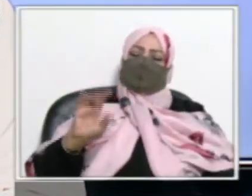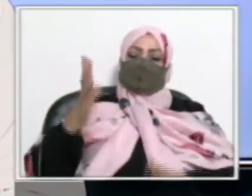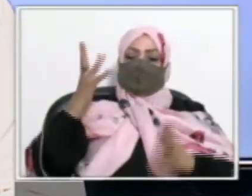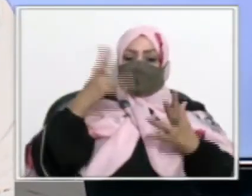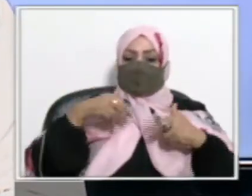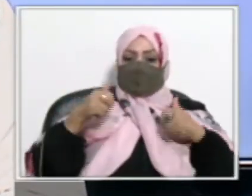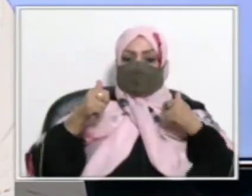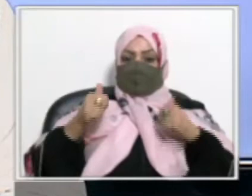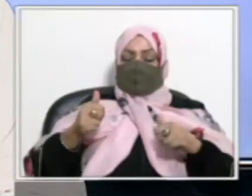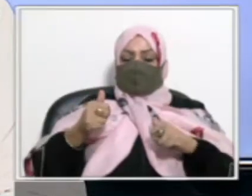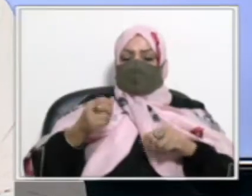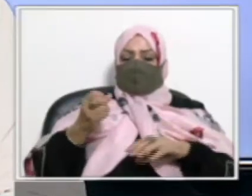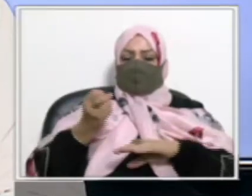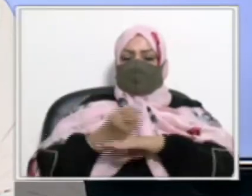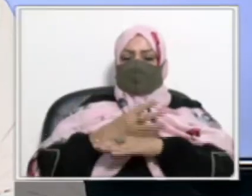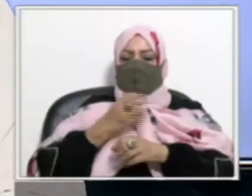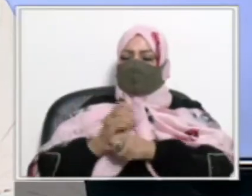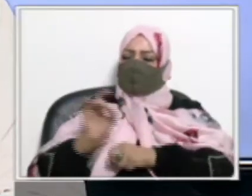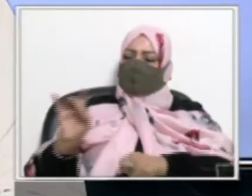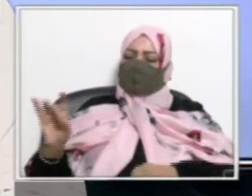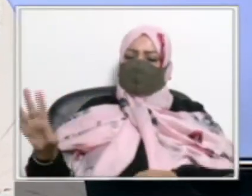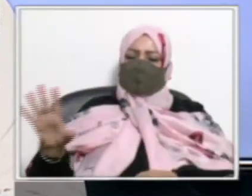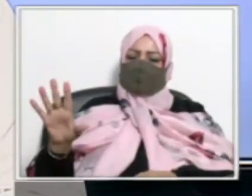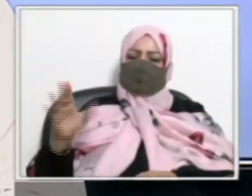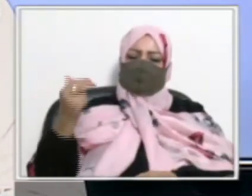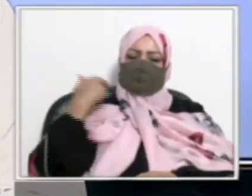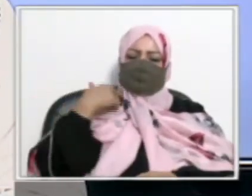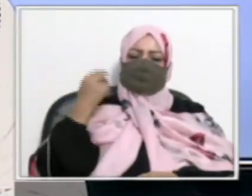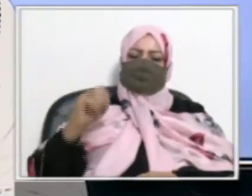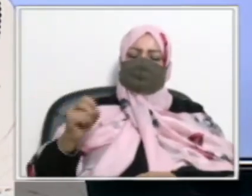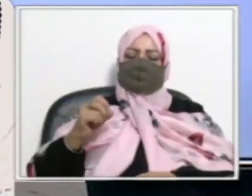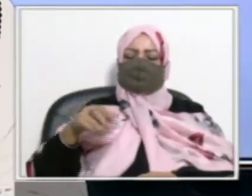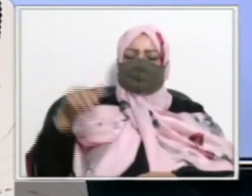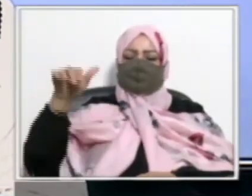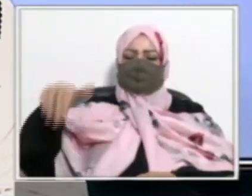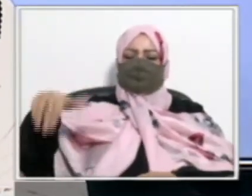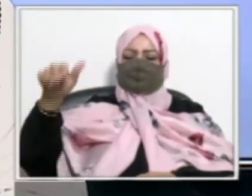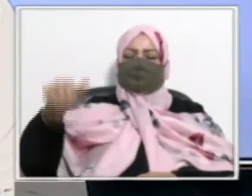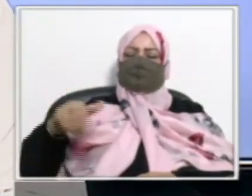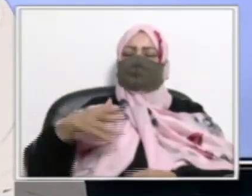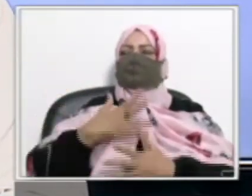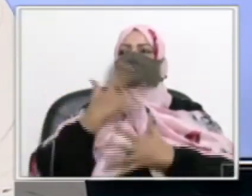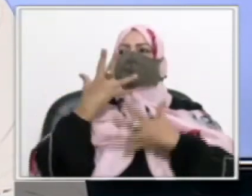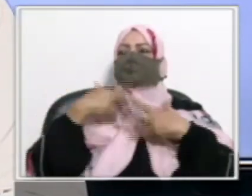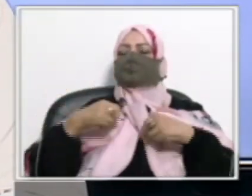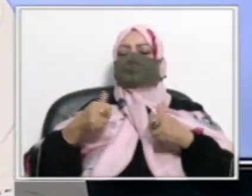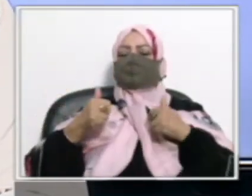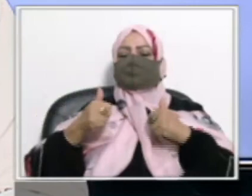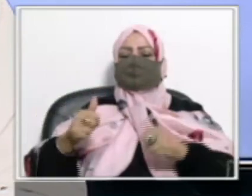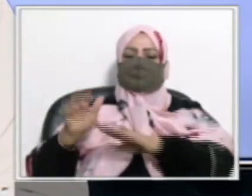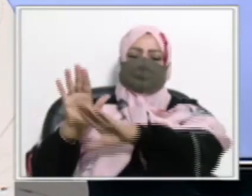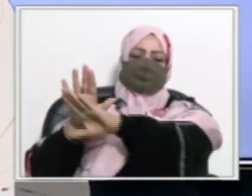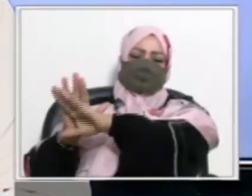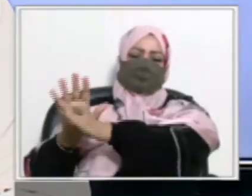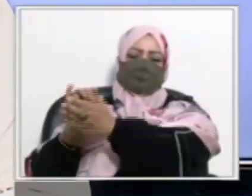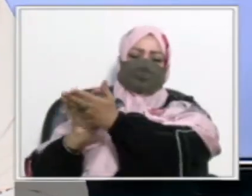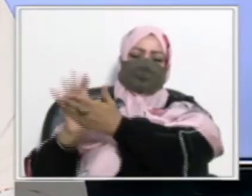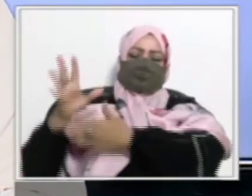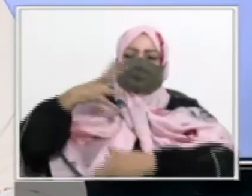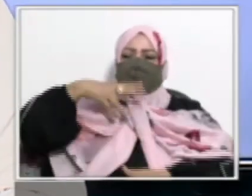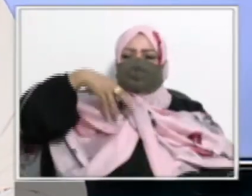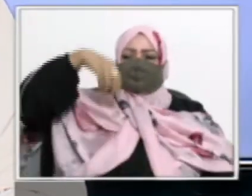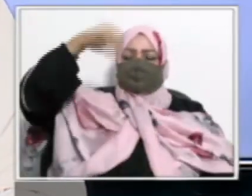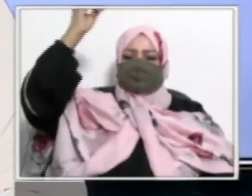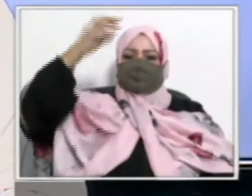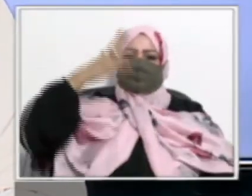خروج الروح، فلا تيأس ولا تضجر ولا يعني ترتد عن دينك. وكذلك تدعو الله